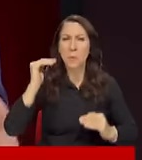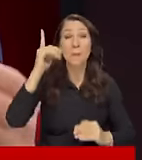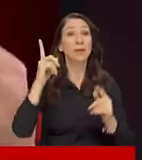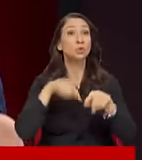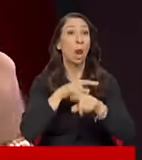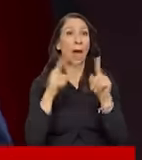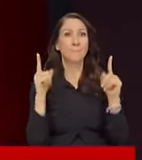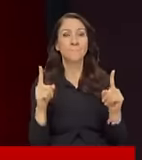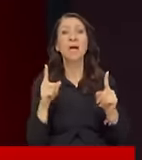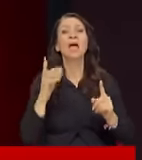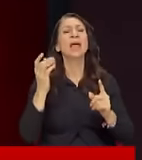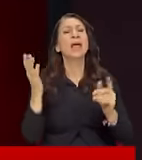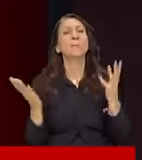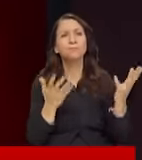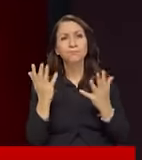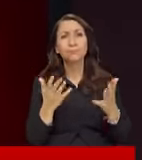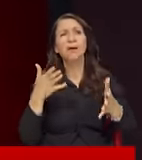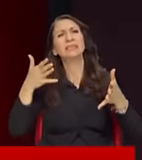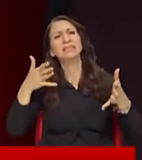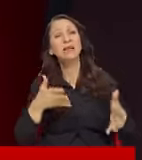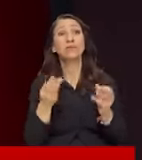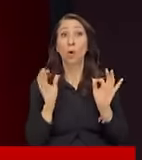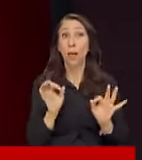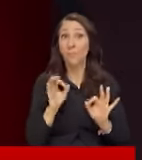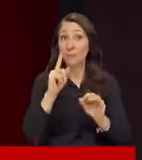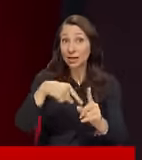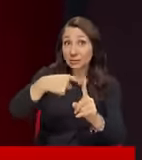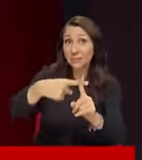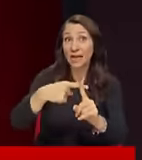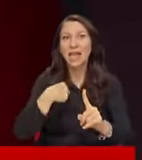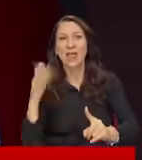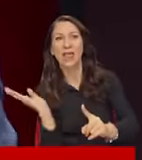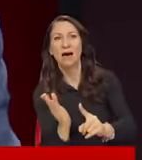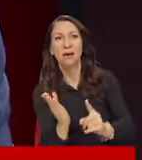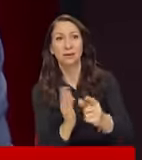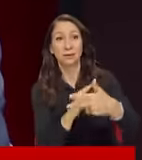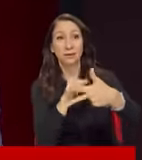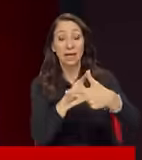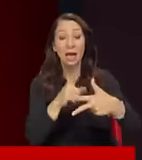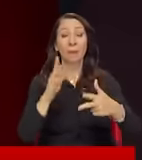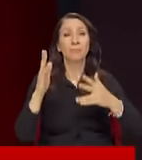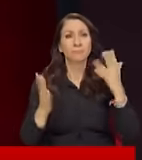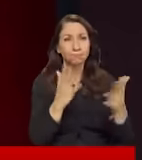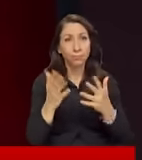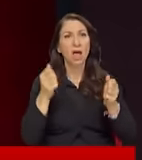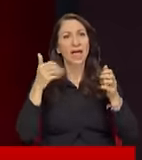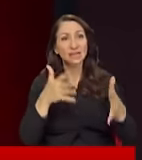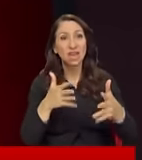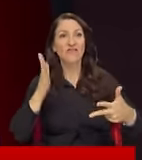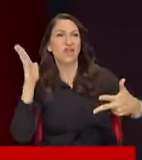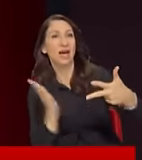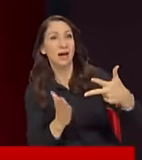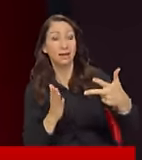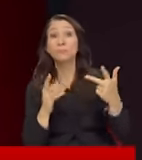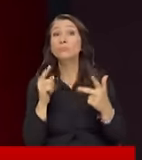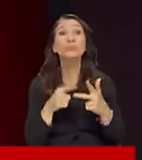Yani ihmal ve israf çok önemli. Bir de ben bunun yanına ihanet ekliyorum. Bakın, İhmal, israf, ihanet.